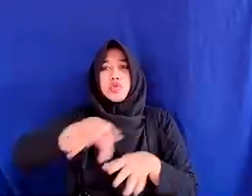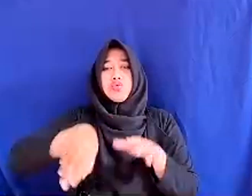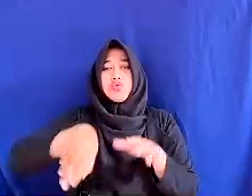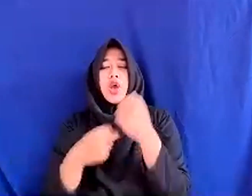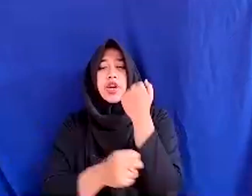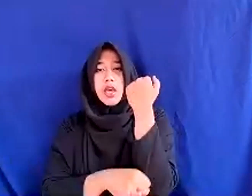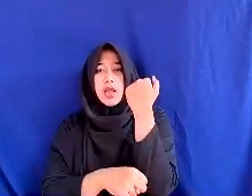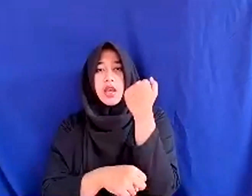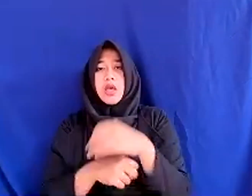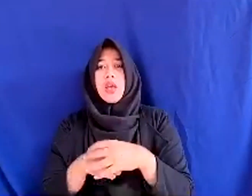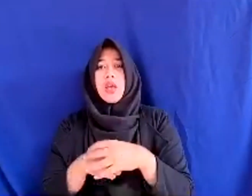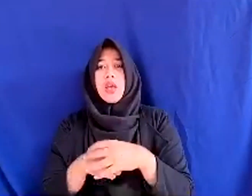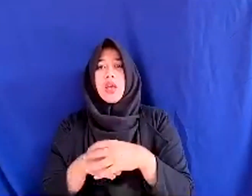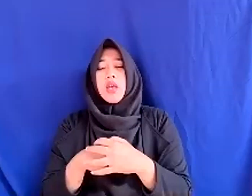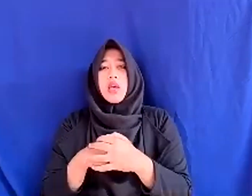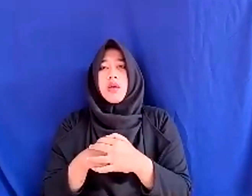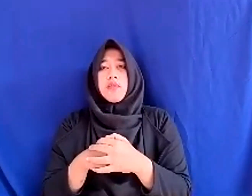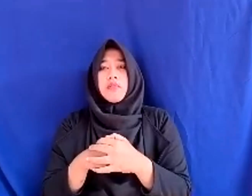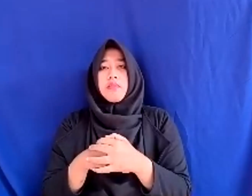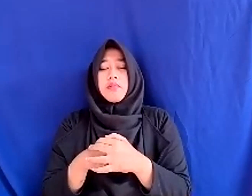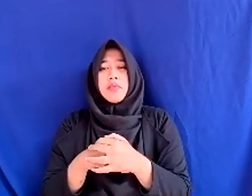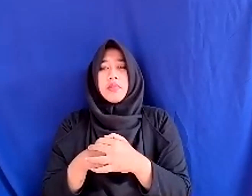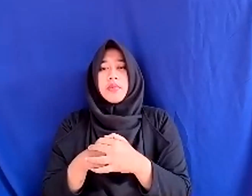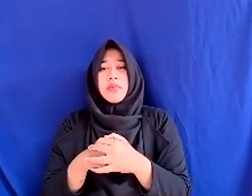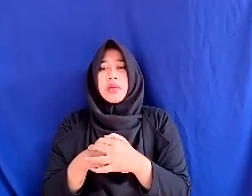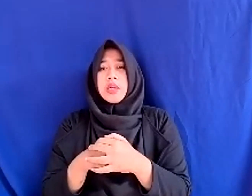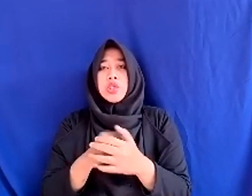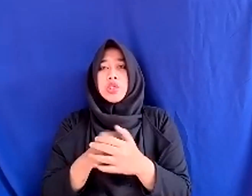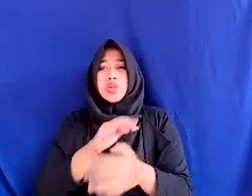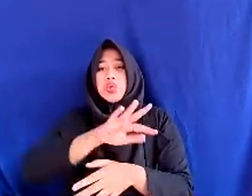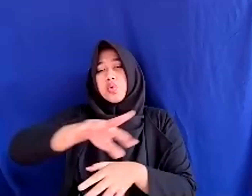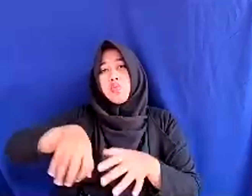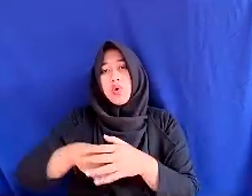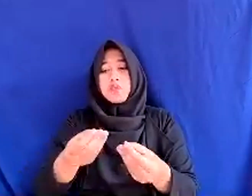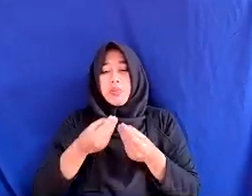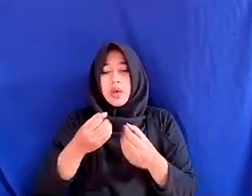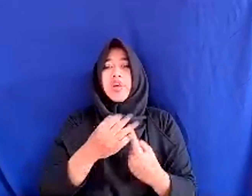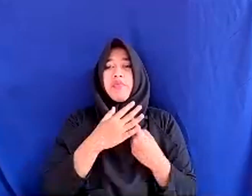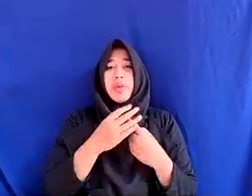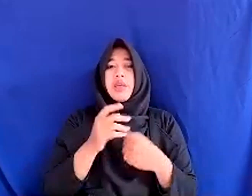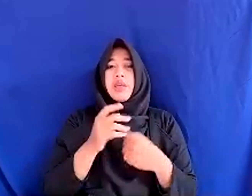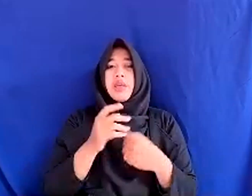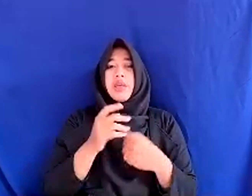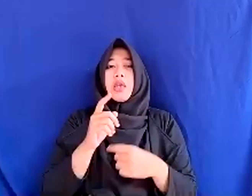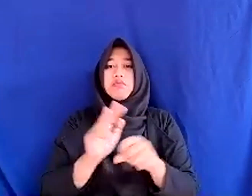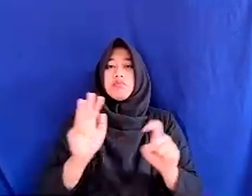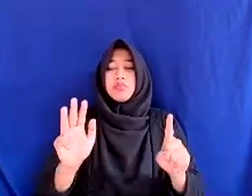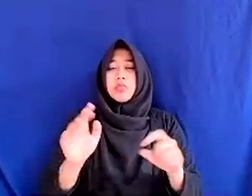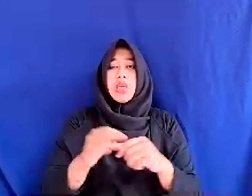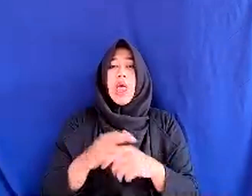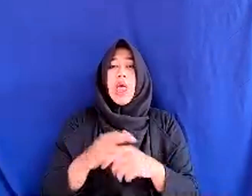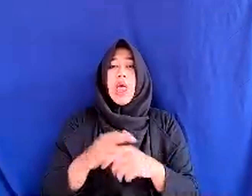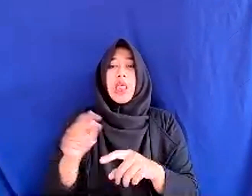menerima efek-efek akibat dari pandemi ini. Tetapi kita masih diuntungkan, terutama karena kita memiliki sumber